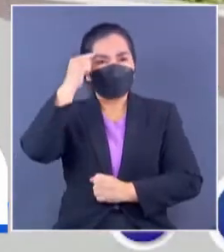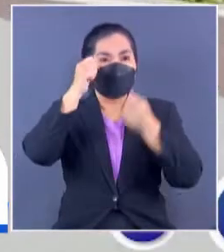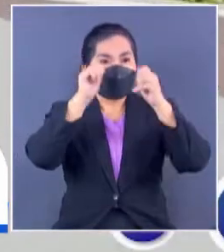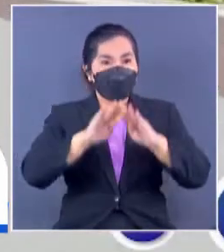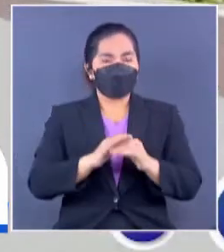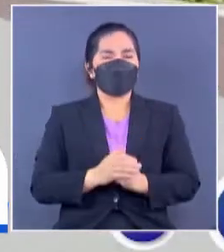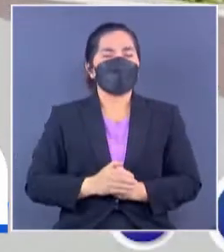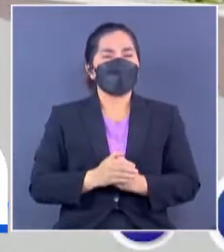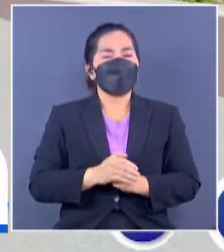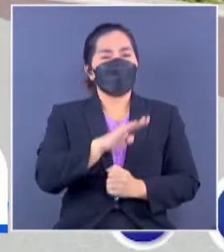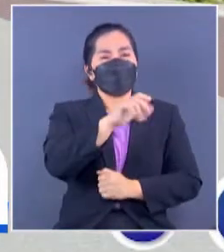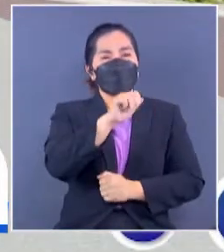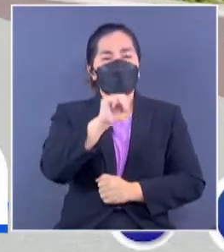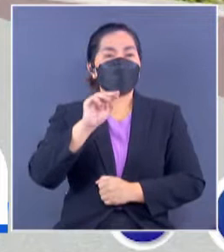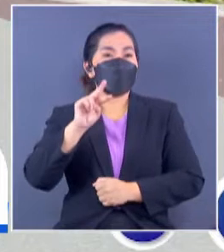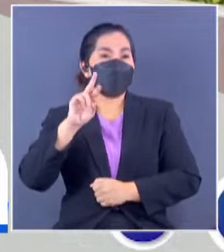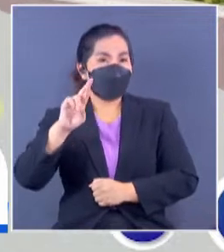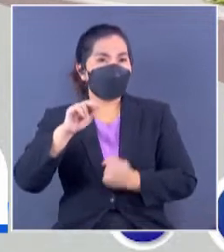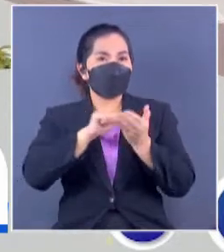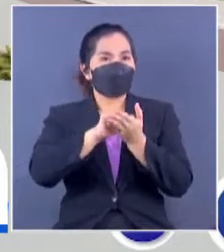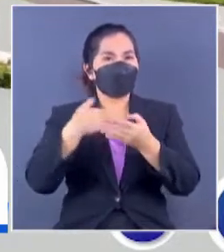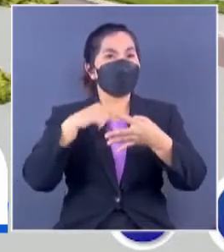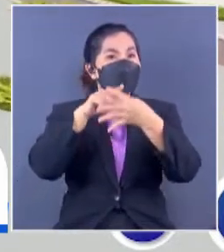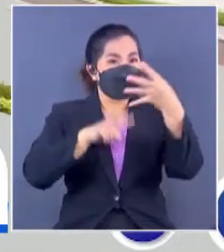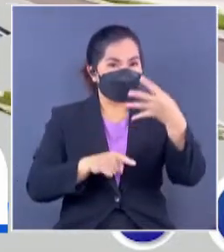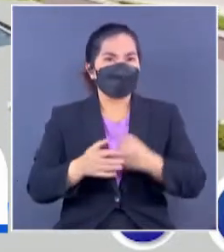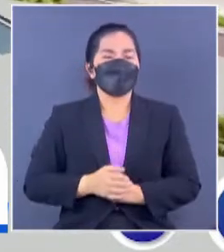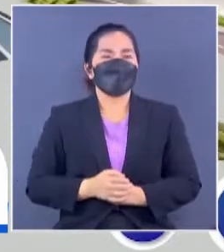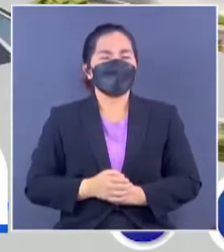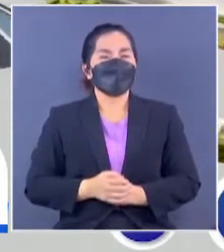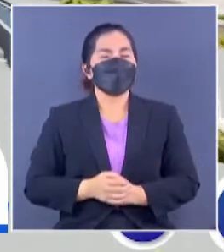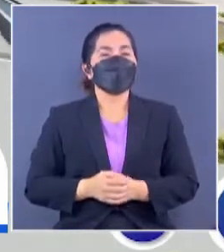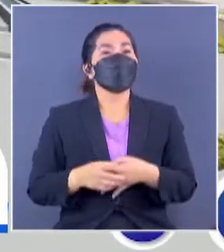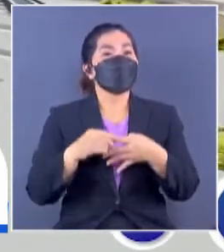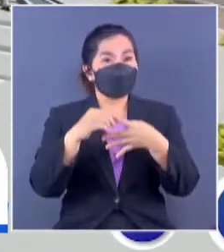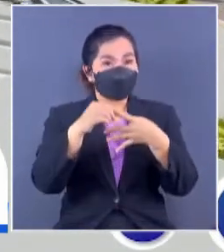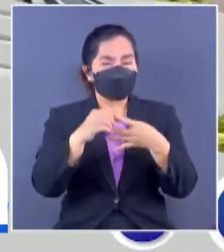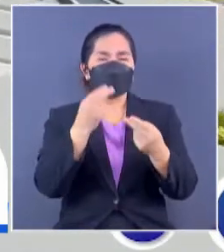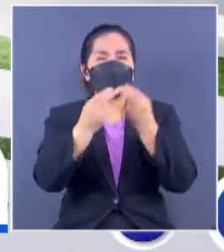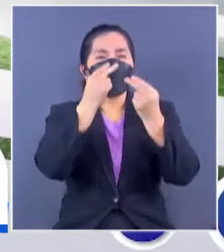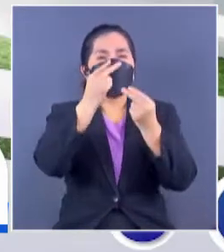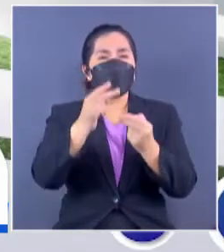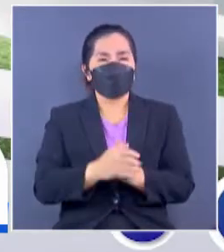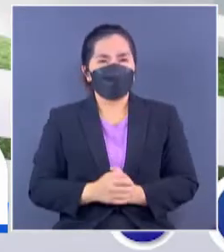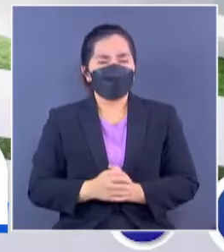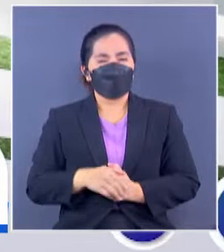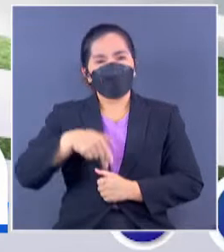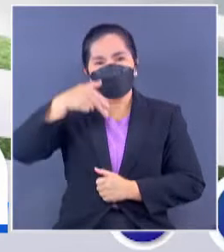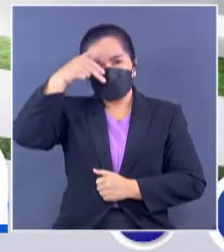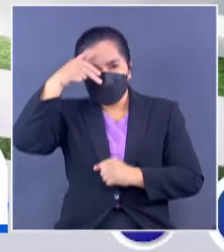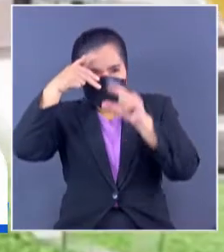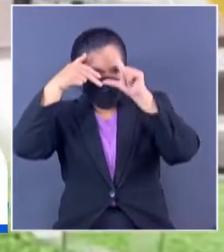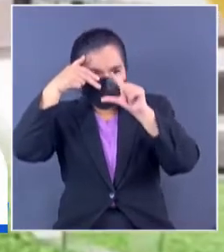างแบม Virtual Store ให้บริการ4ชั้นนะครับโดยใช้บนสุดเนี่ยนะฮะยังสามารถเยี่ยมชมทรัพย์จากมุมสูง